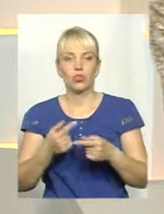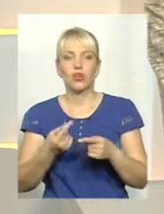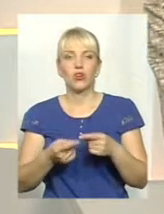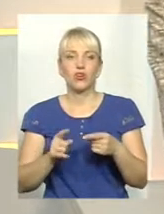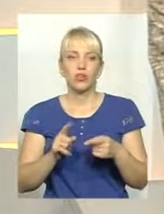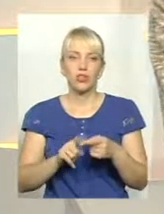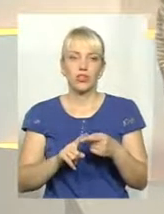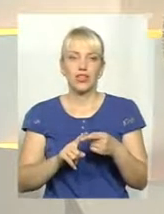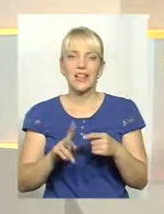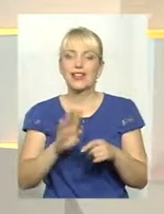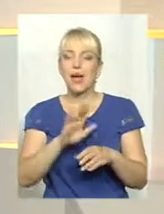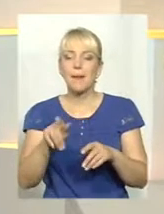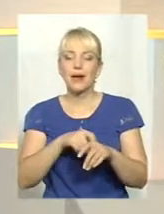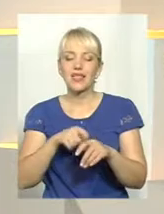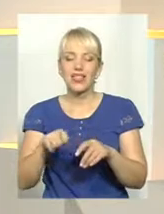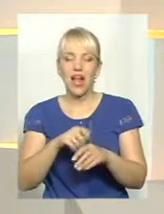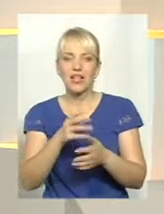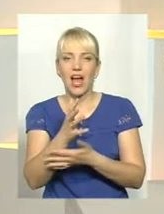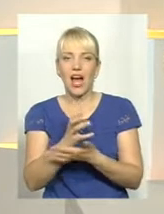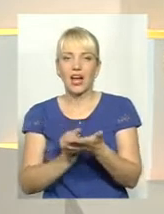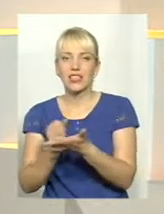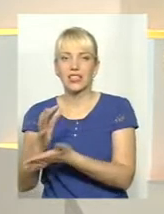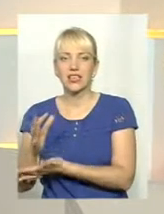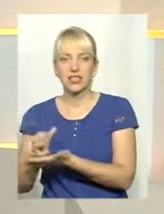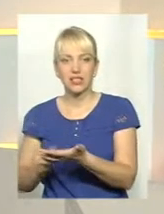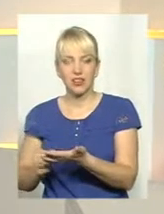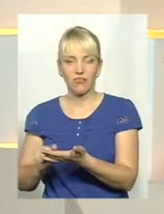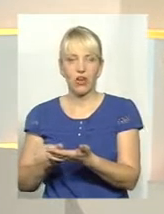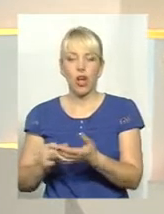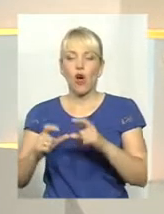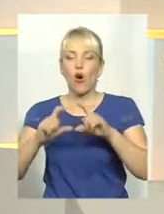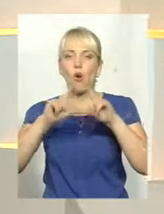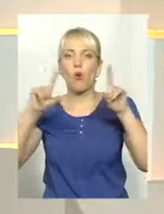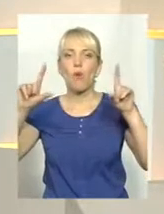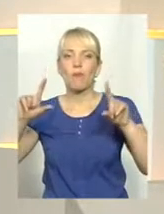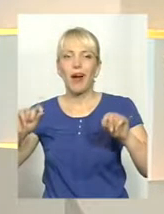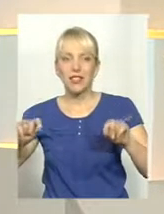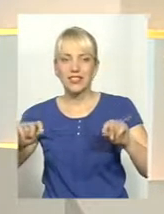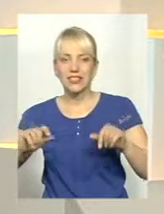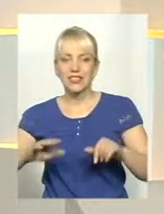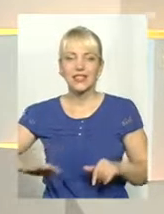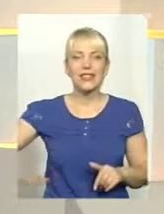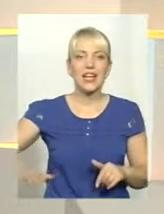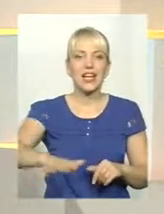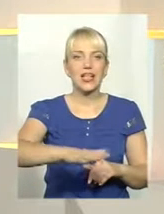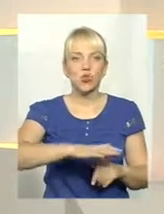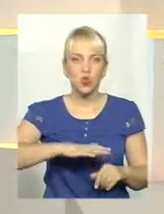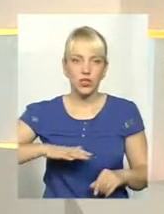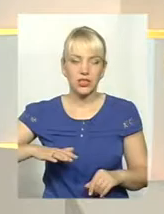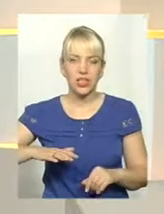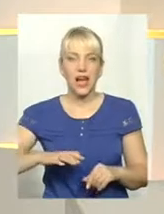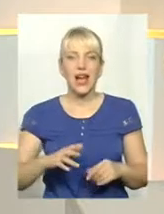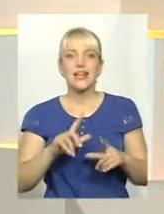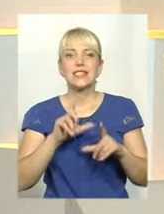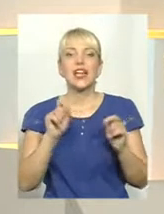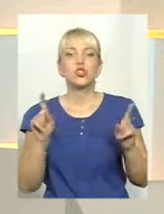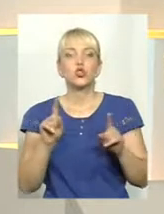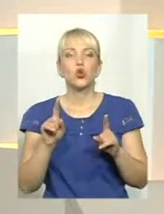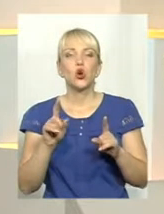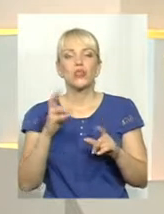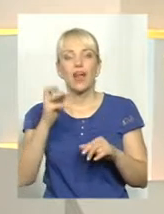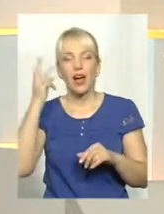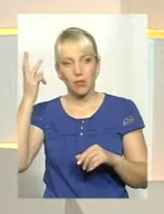ті, власне, створення бренду, це не просто там якісь операційні витрати, інвестиції, які формують от